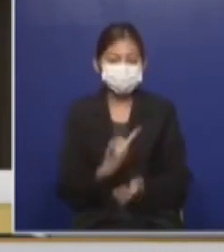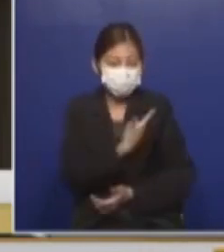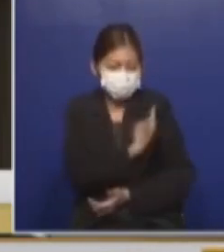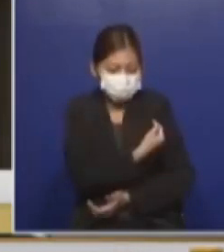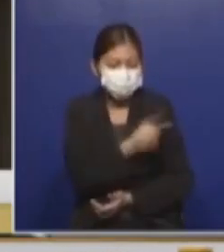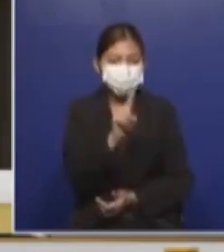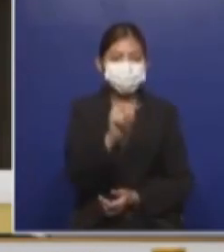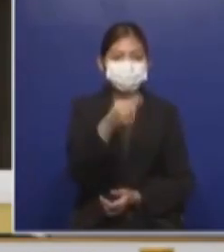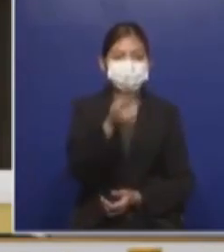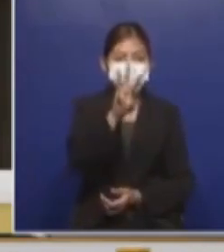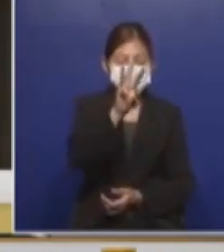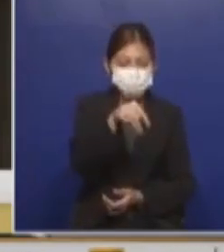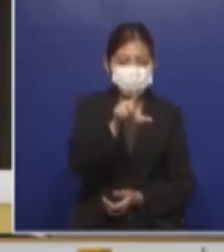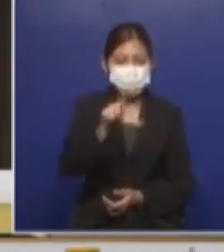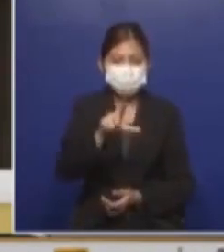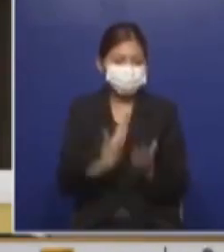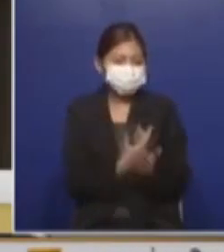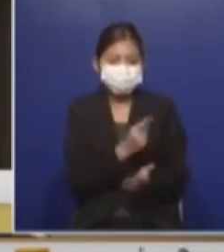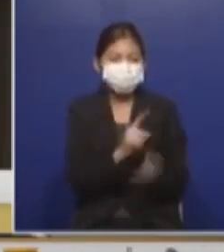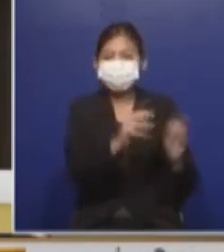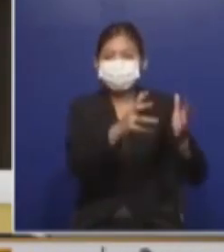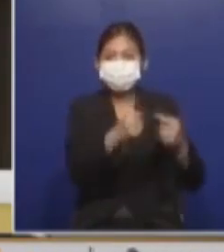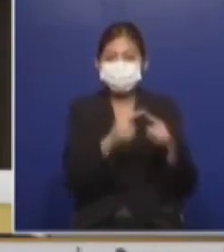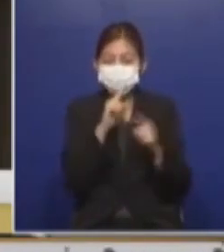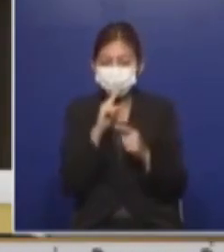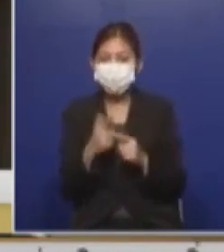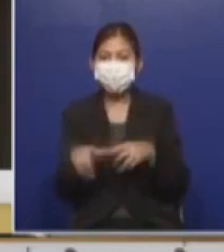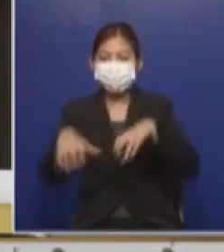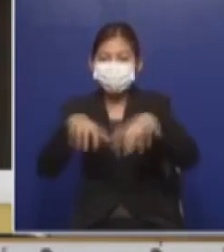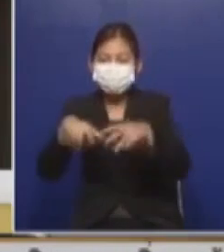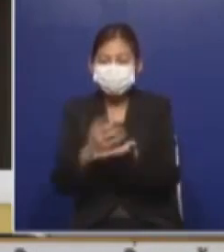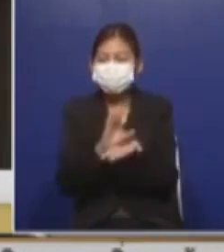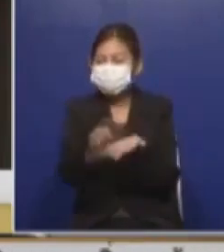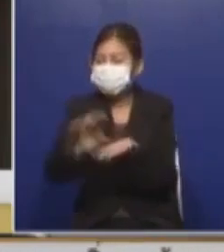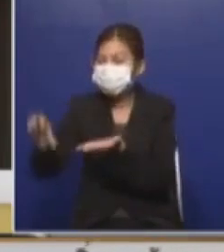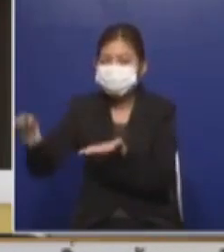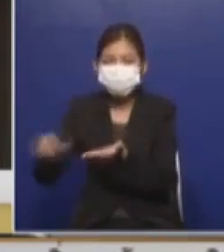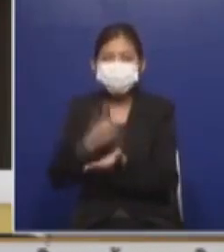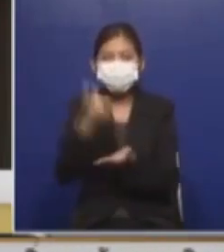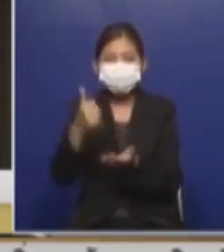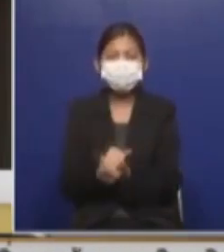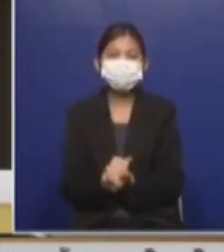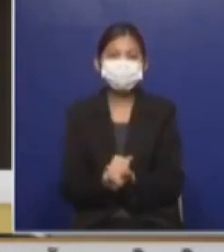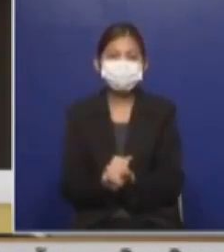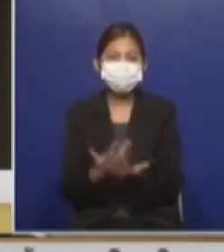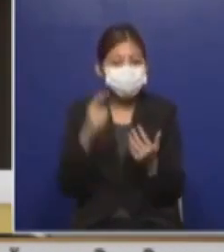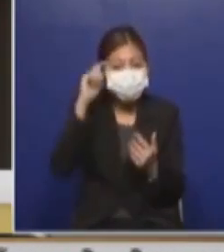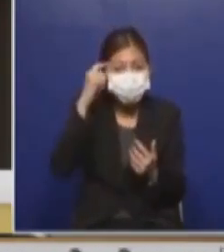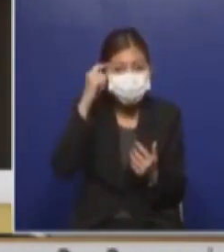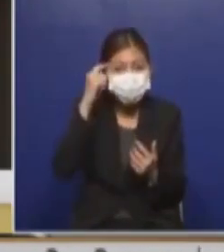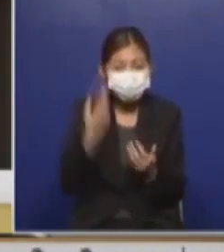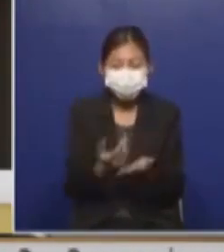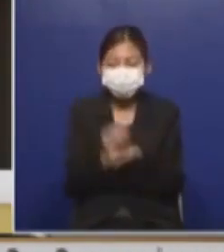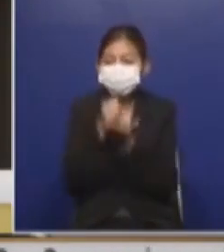ายต่อให้ฉีดไฟเซอร์ก็แค่ 80,000 ล้านสุดท้ายต้องจ่ายเยียวยา 700,000 ล้านและที่สำคัญคือไม่รู้ต้องเยียวยาอีกถึงเมื่อ